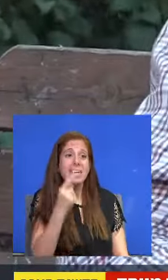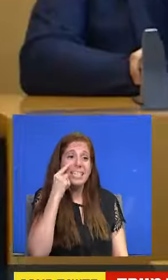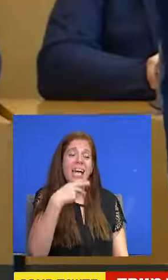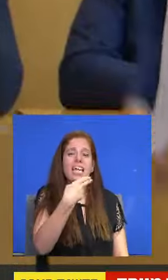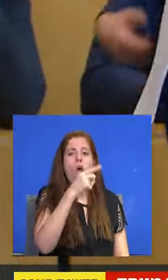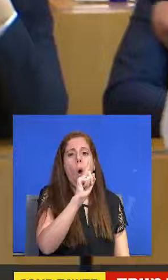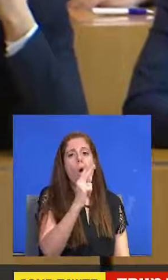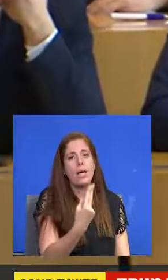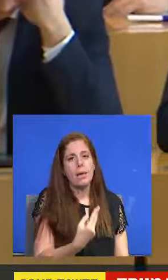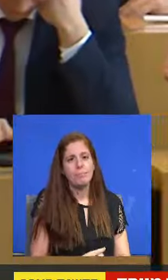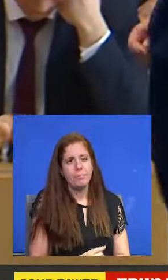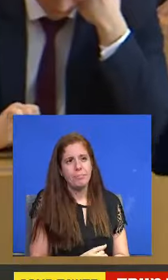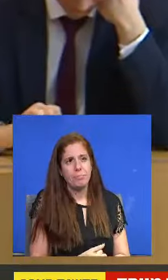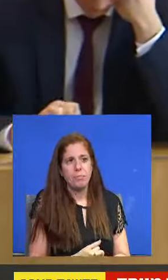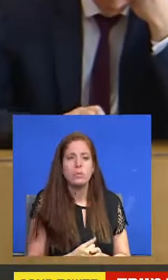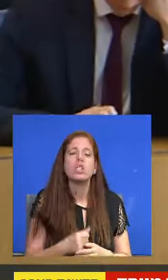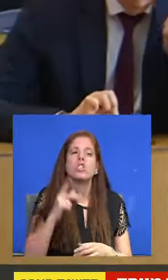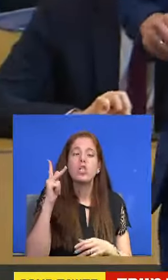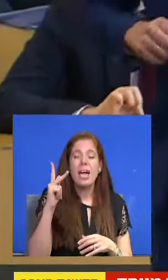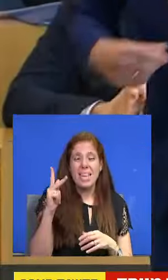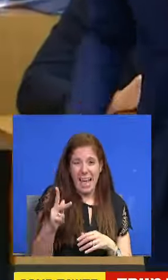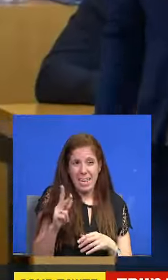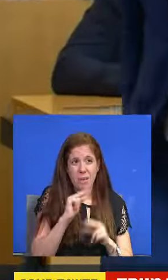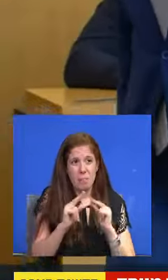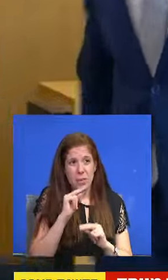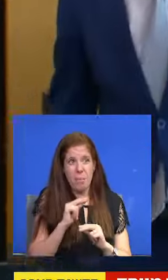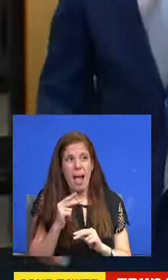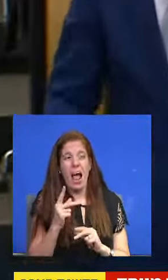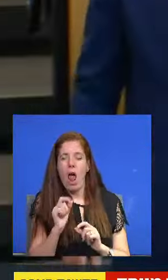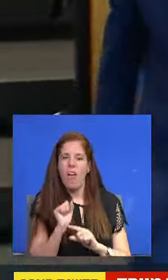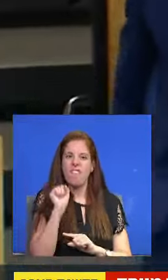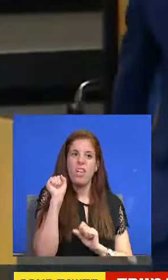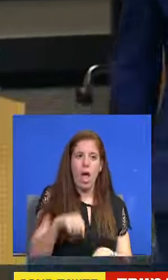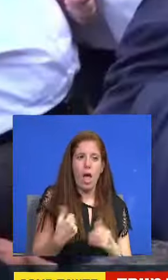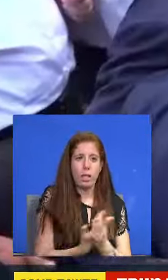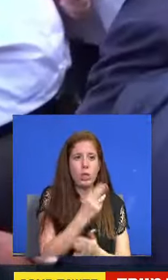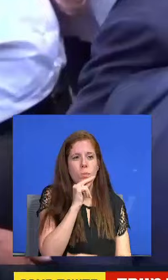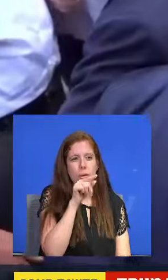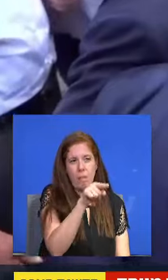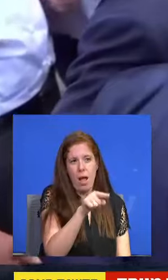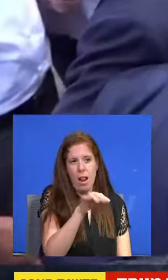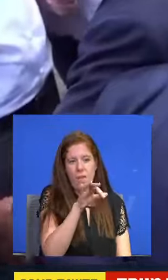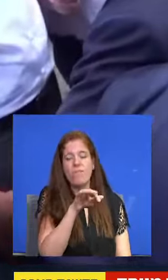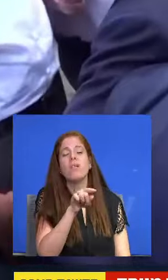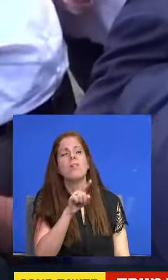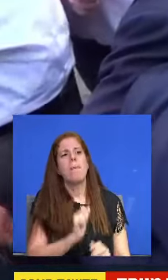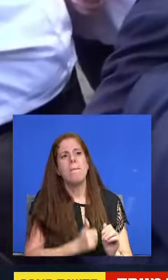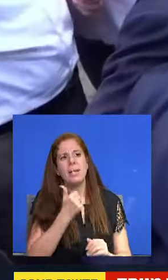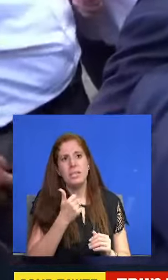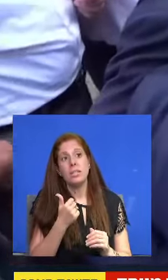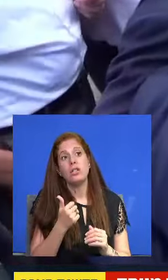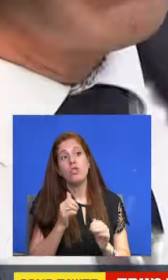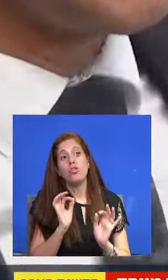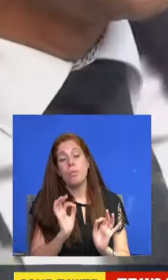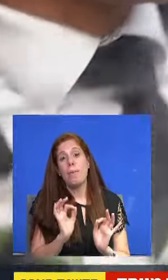höchstwahrscheinlich. כשקניג מדבר על פירר חדש, הוא מתכוון לאיש הזה, ביורן הוקה, מנהיג ה-AfD במדינת המחוז טורינגיה, שם אכן יש בחירות בשנה